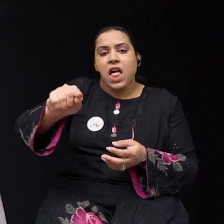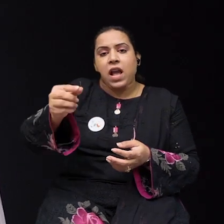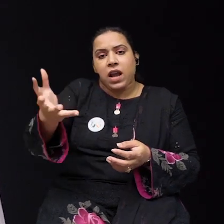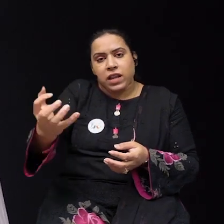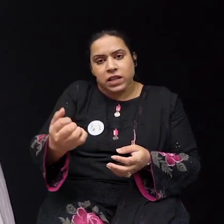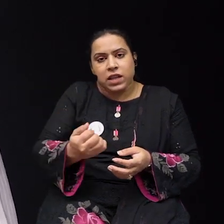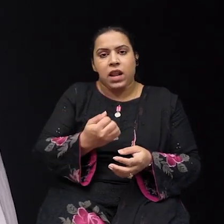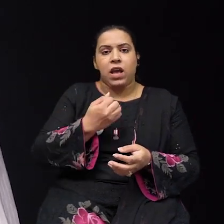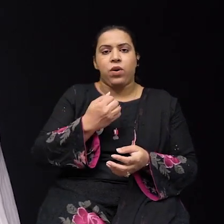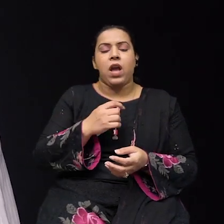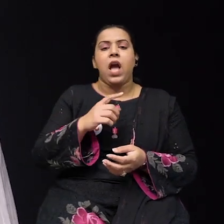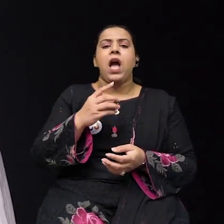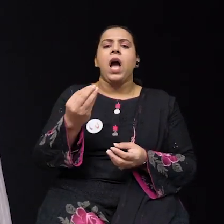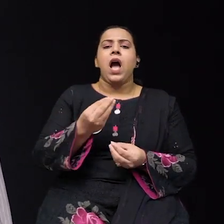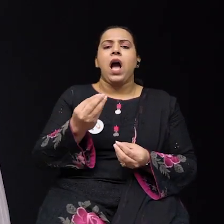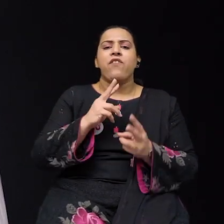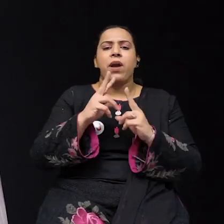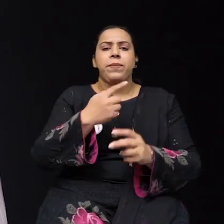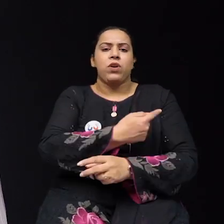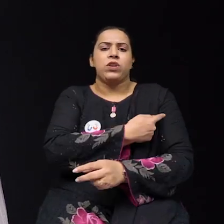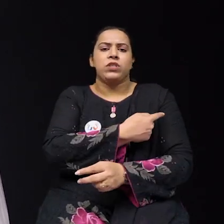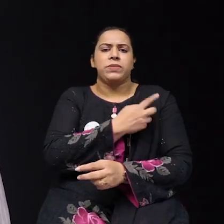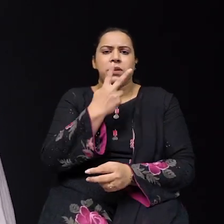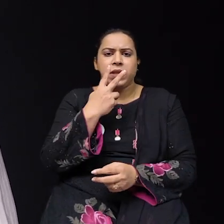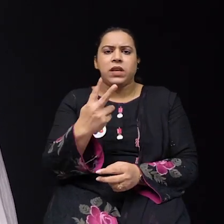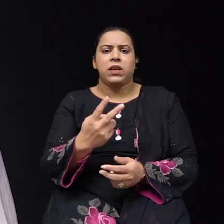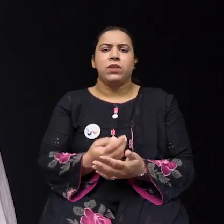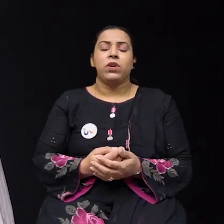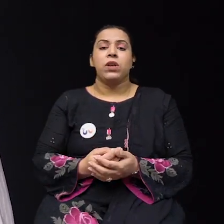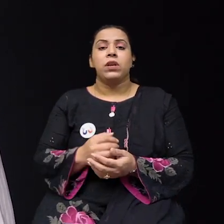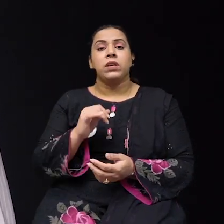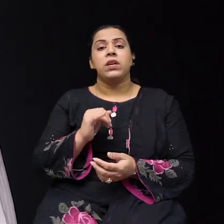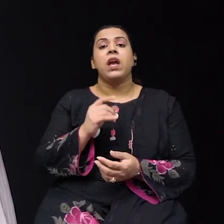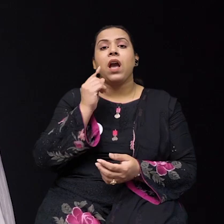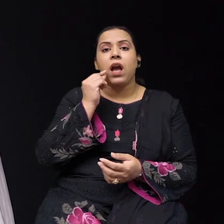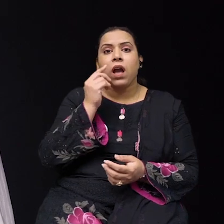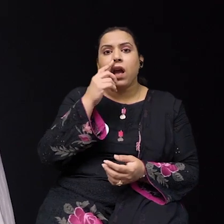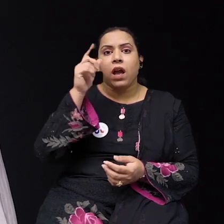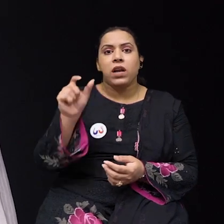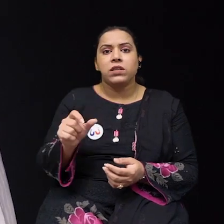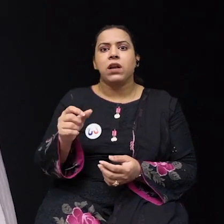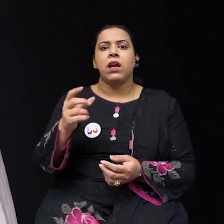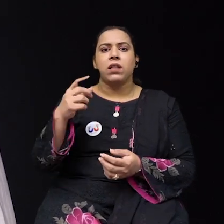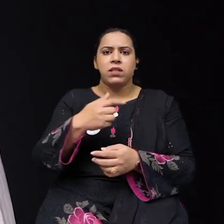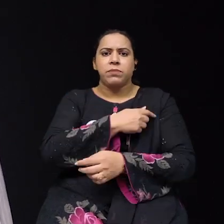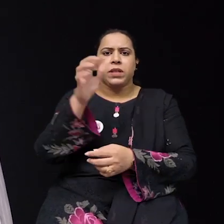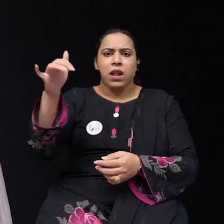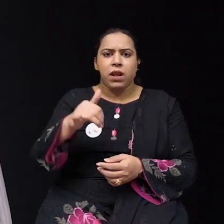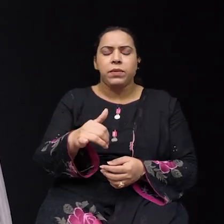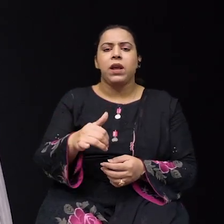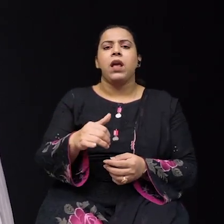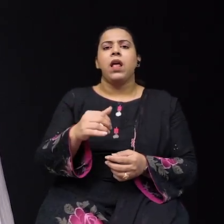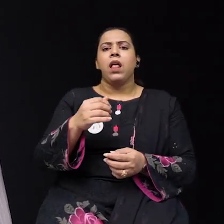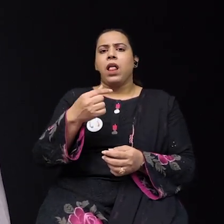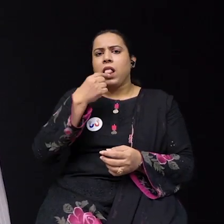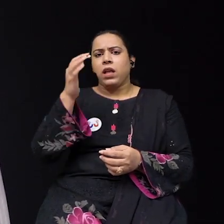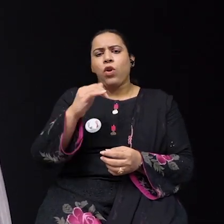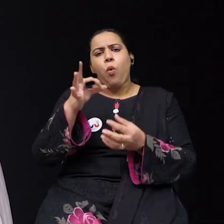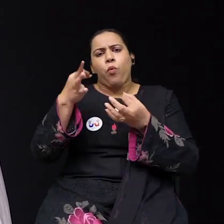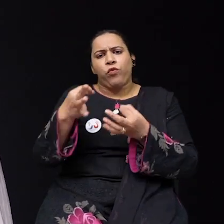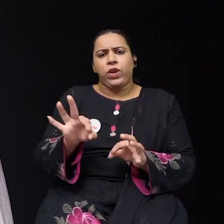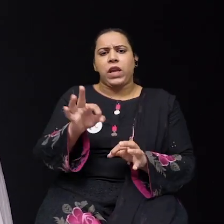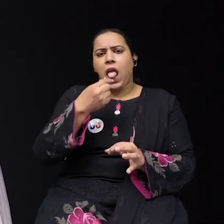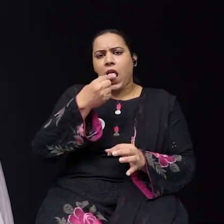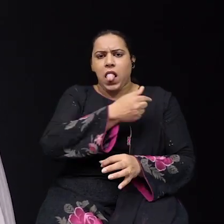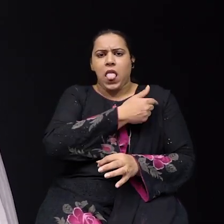خرید کے لاتے ہیں۔ عام فہم میں ہسپتال میں یہ دیکھتا ہوں کہ جناب ہسپتال سے لوگ علاج کرانے کے لیے، مفت